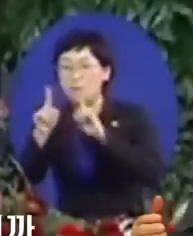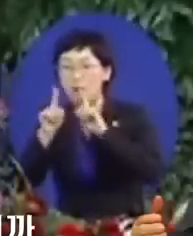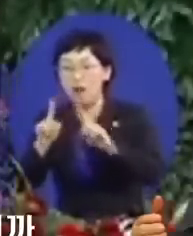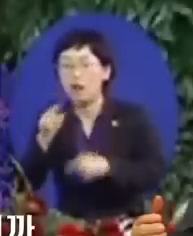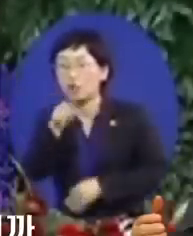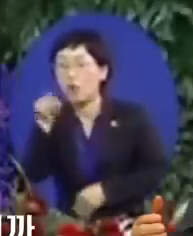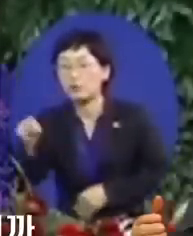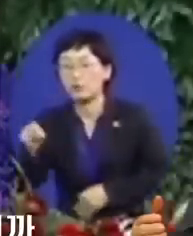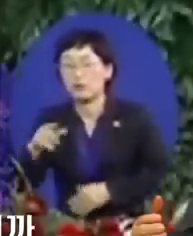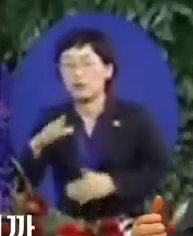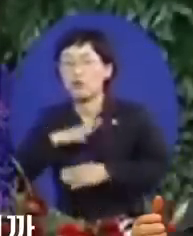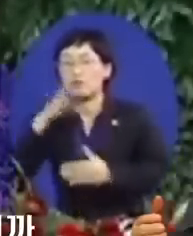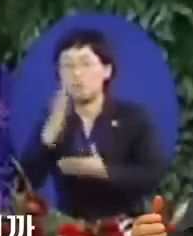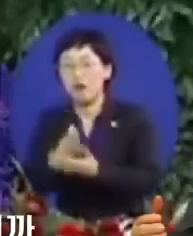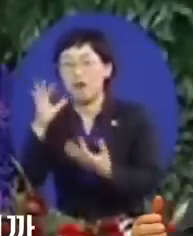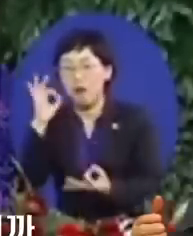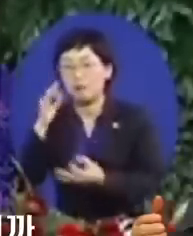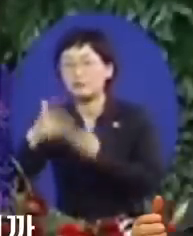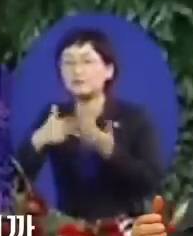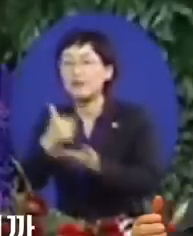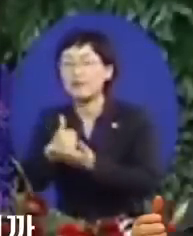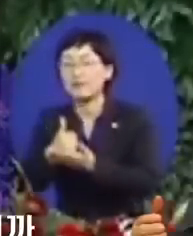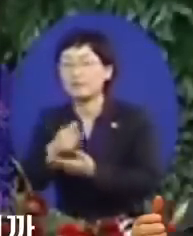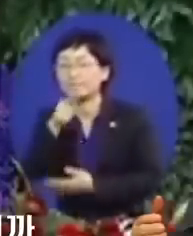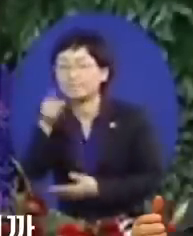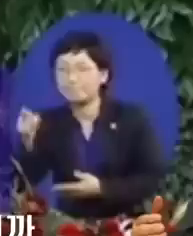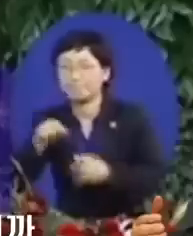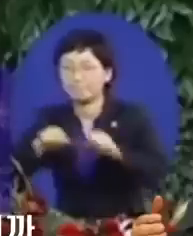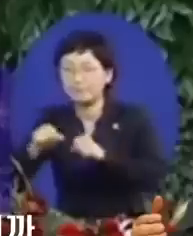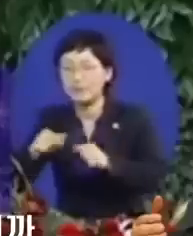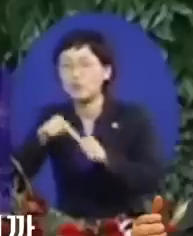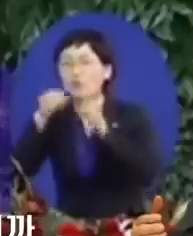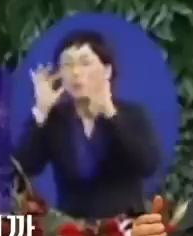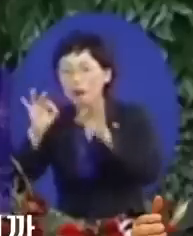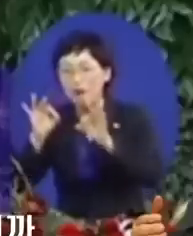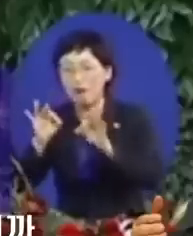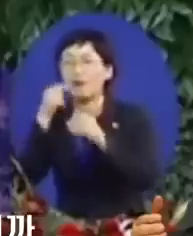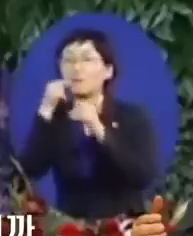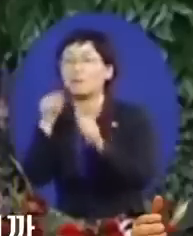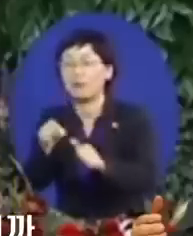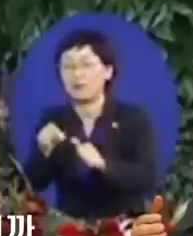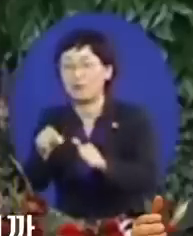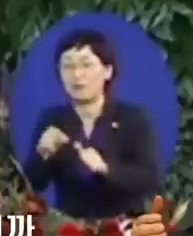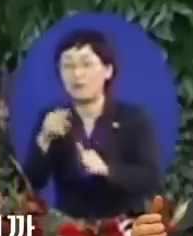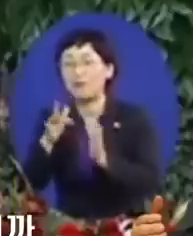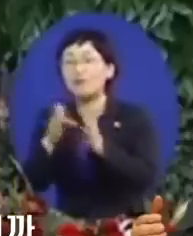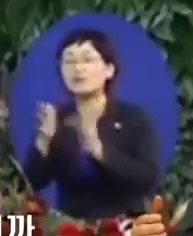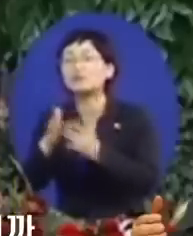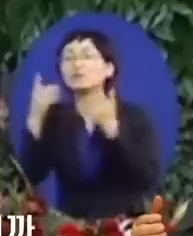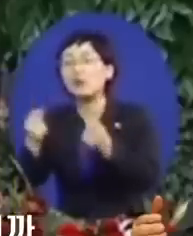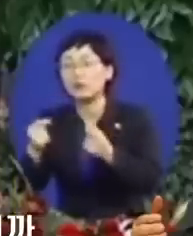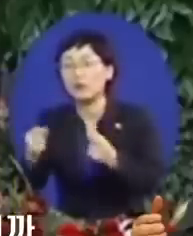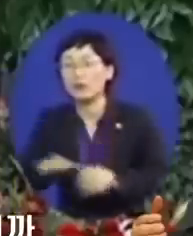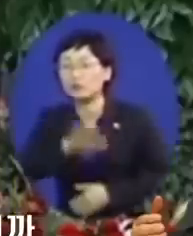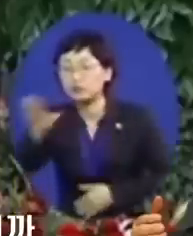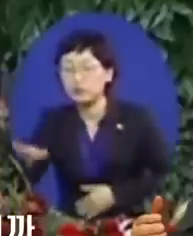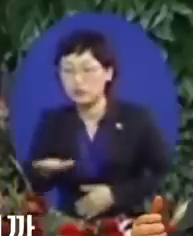있어서 야훼께서 오늘 너희를 위하여 행하시는 구원을 보라고 했습니다. 예수 믿는 우리에게는 구원이